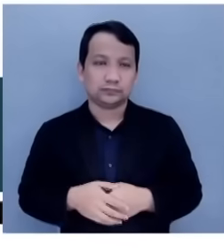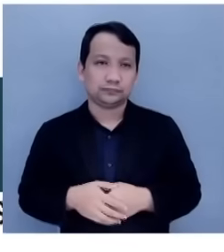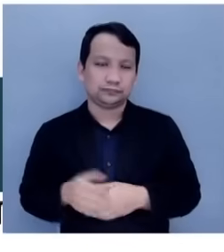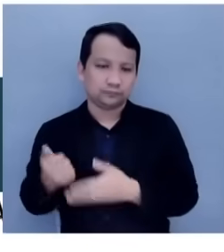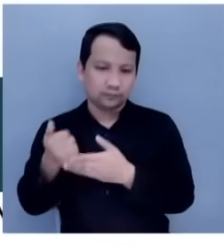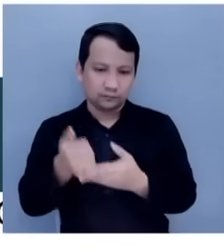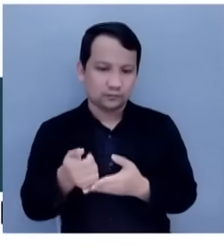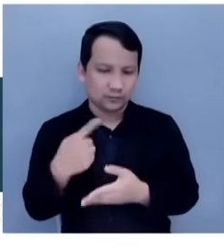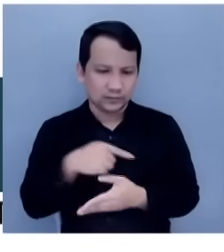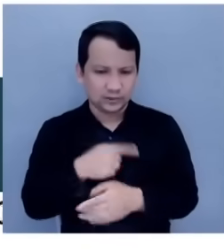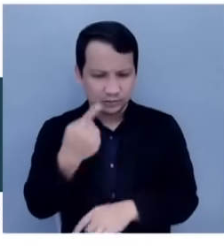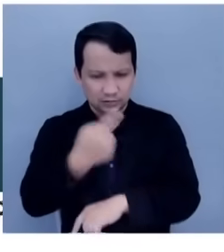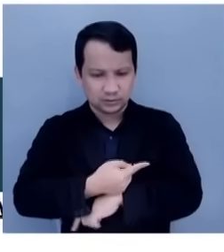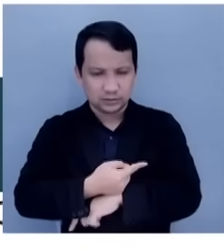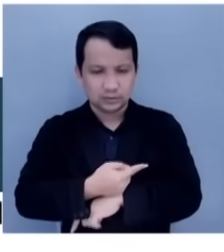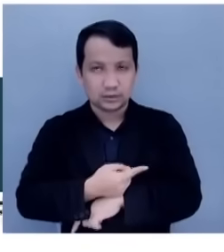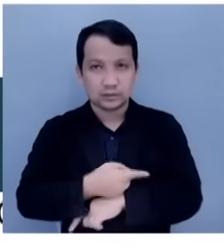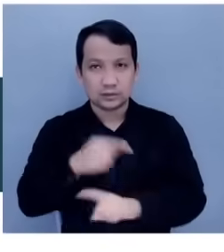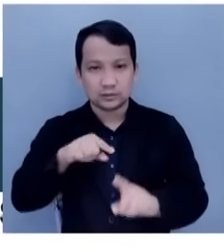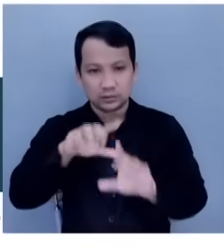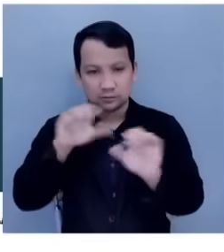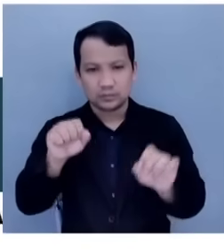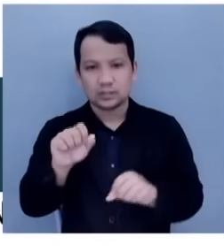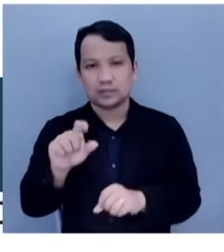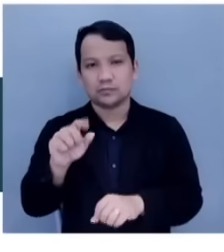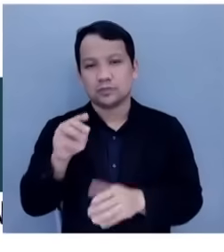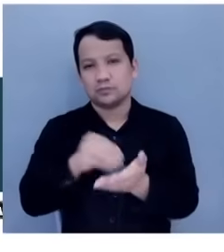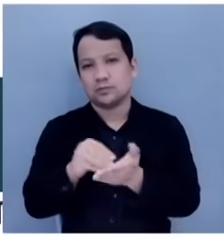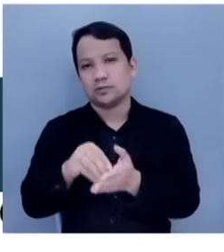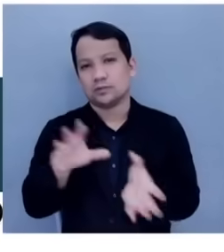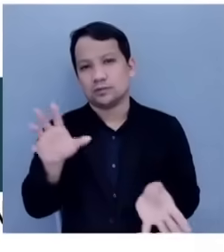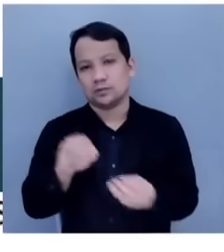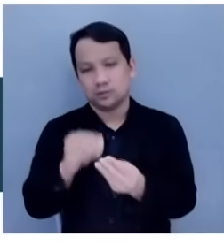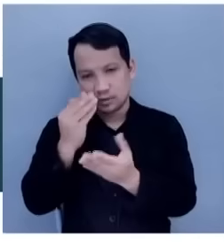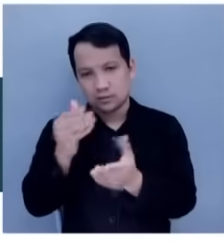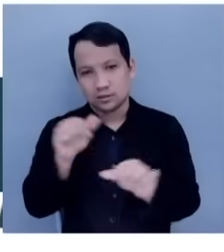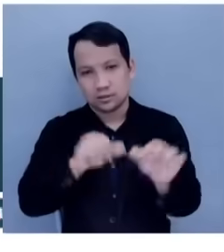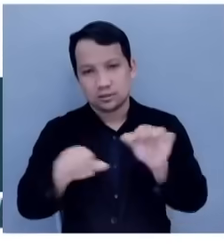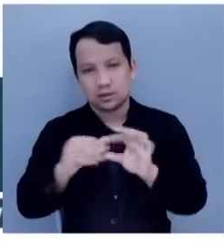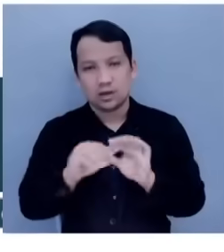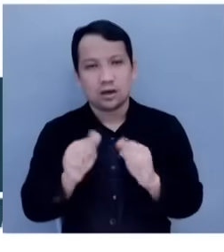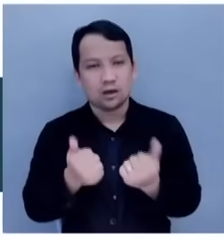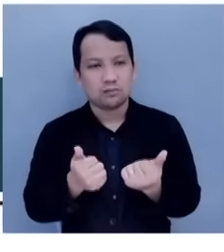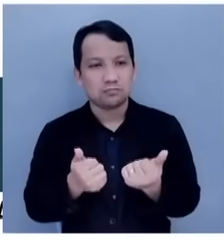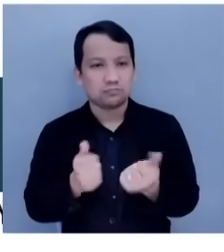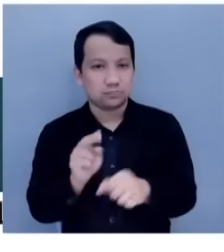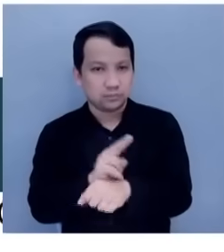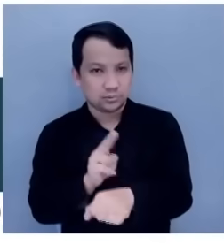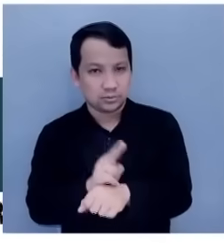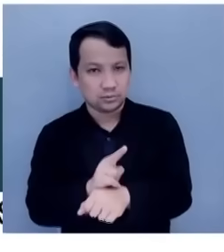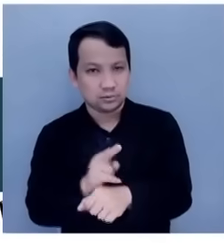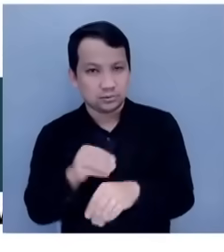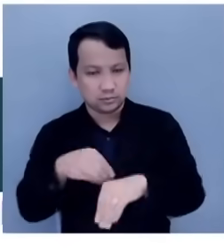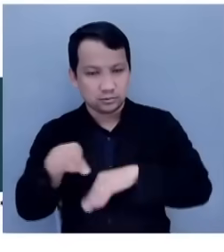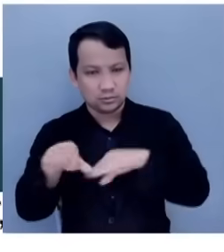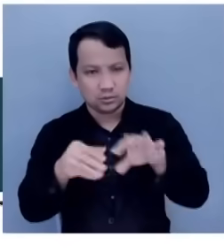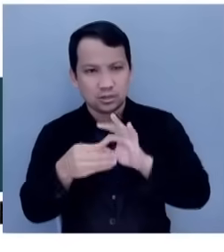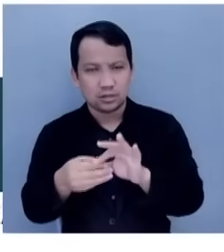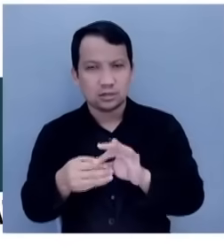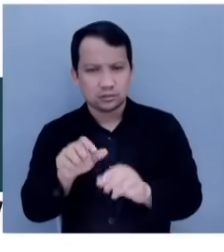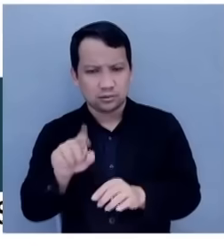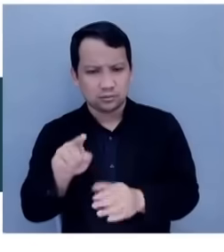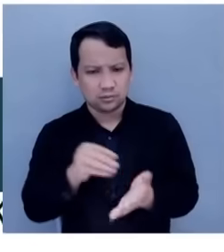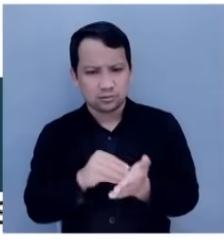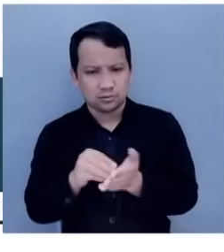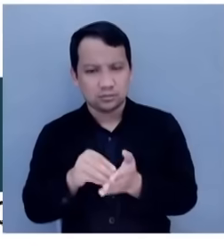in a day, 11 million yan na activity or events, so paano ginamit yan at dinispose itong 11